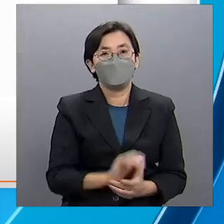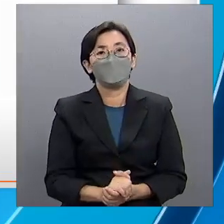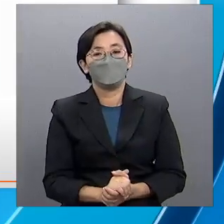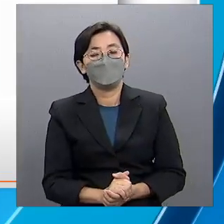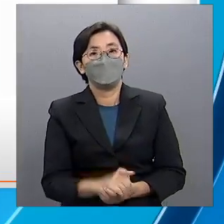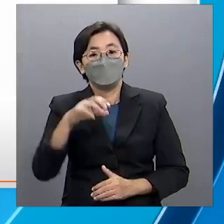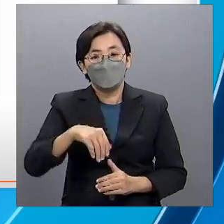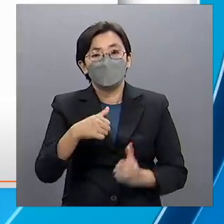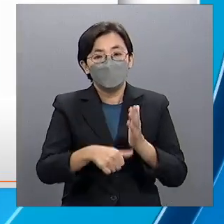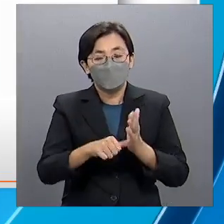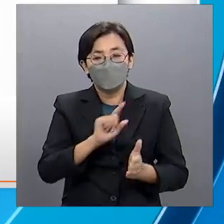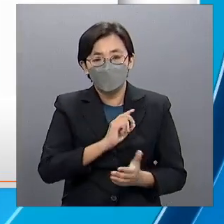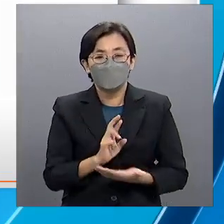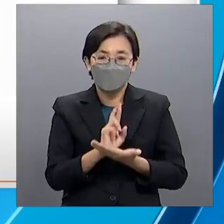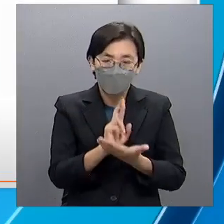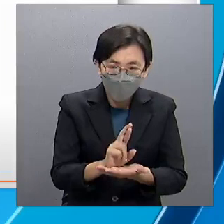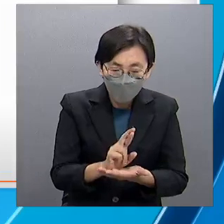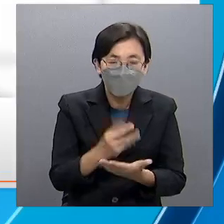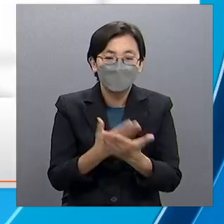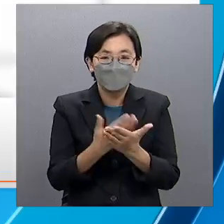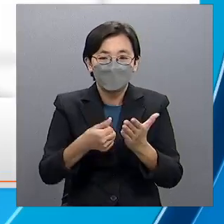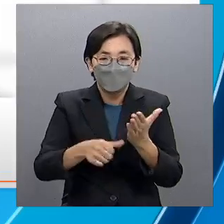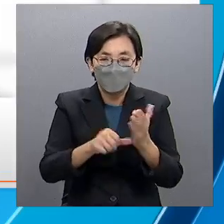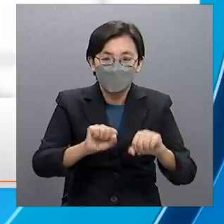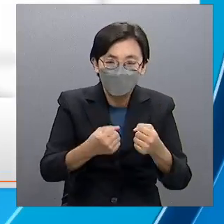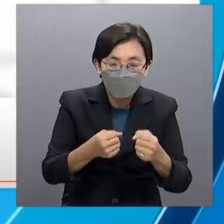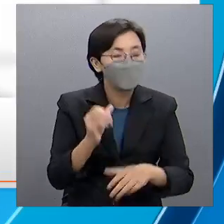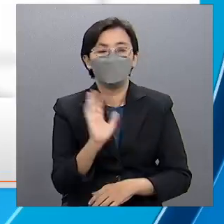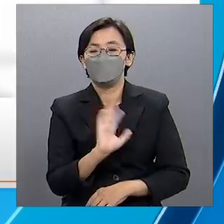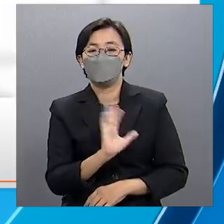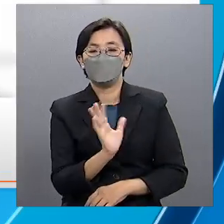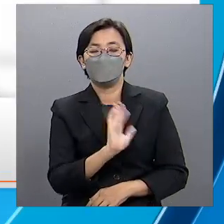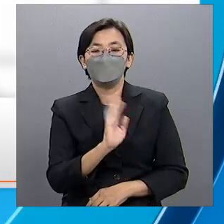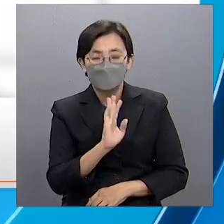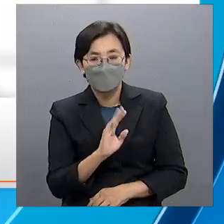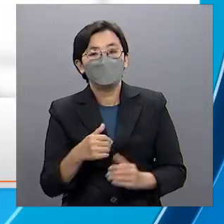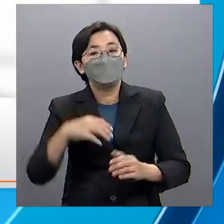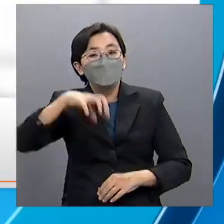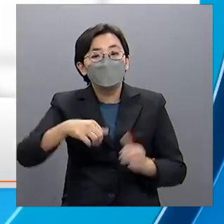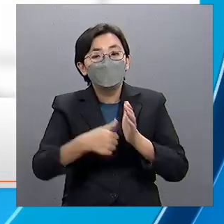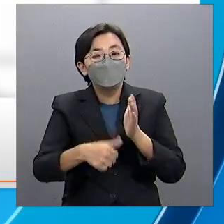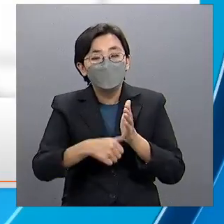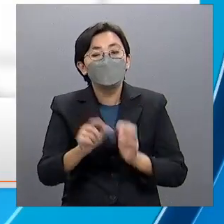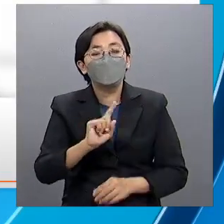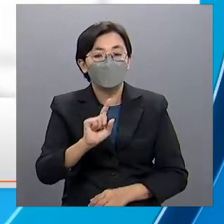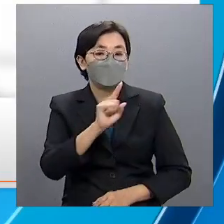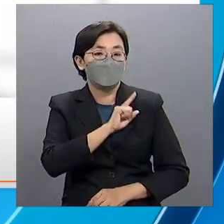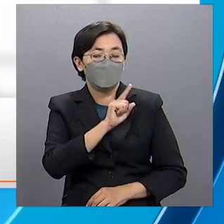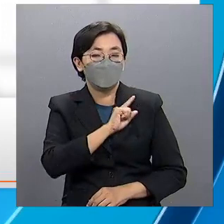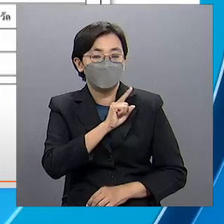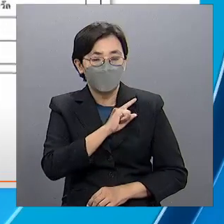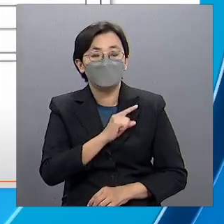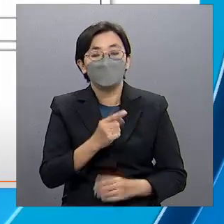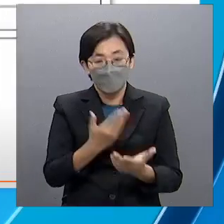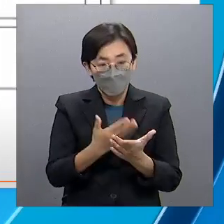ให้รางวัลหรืออะไรนะคะเพราะว่าอย่างที่เรียนนะคะกรมสรรพากรเนี่ยมีหน้าที่คือ1ภารกิจหลักคือจัดเก็บภาษีนะคะเป็นราย